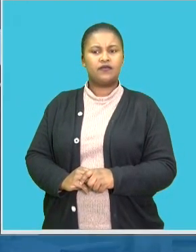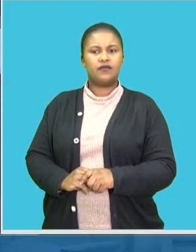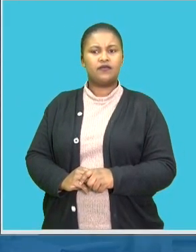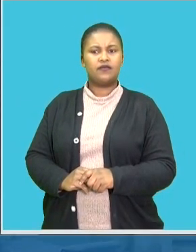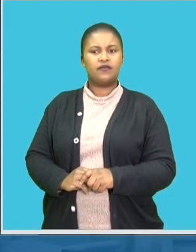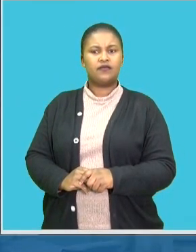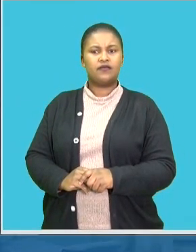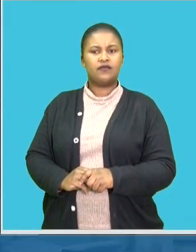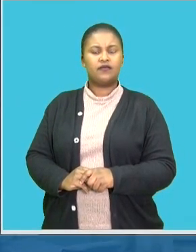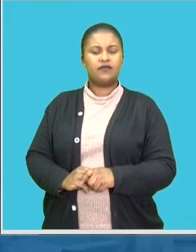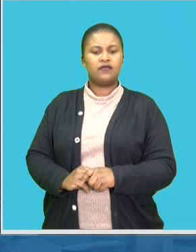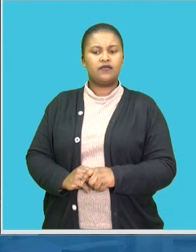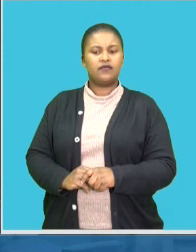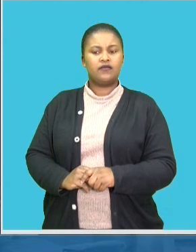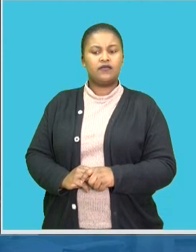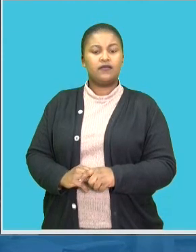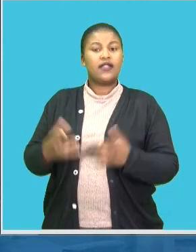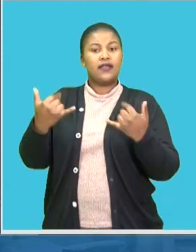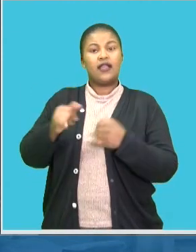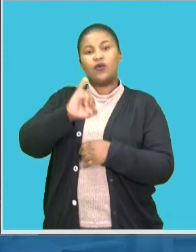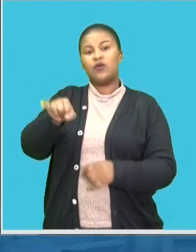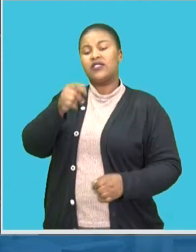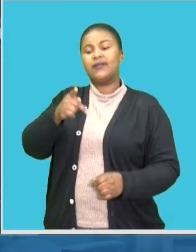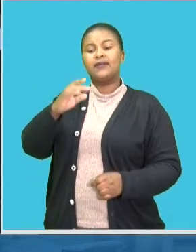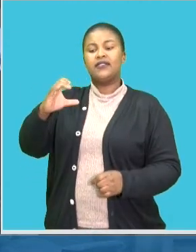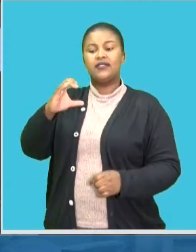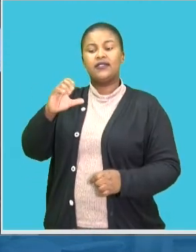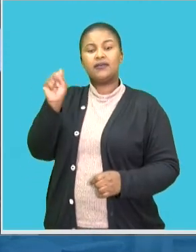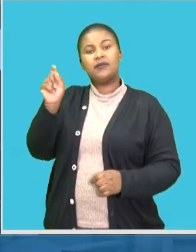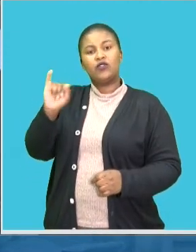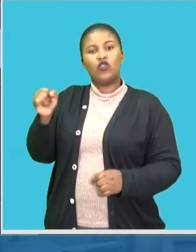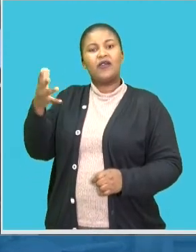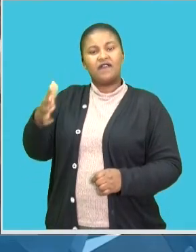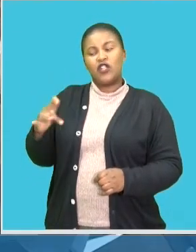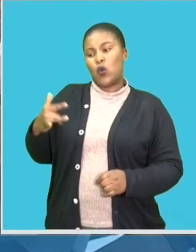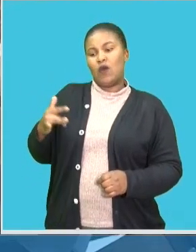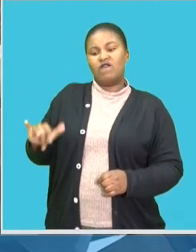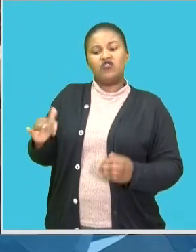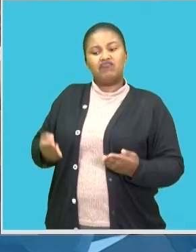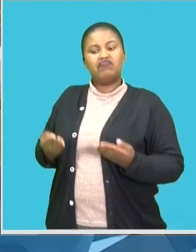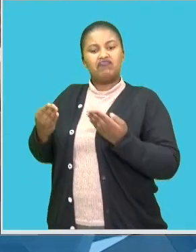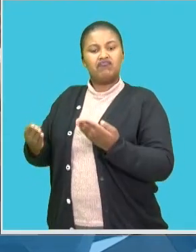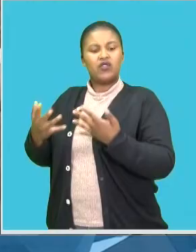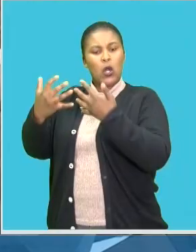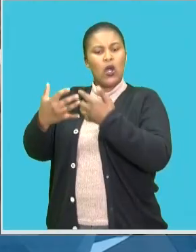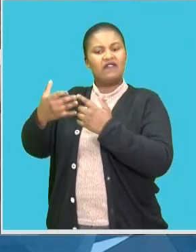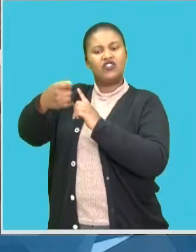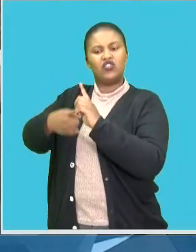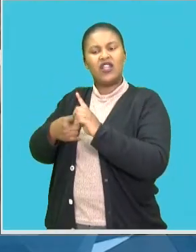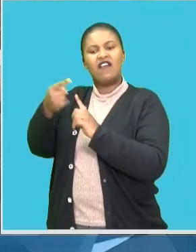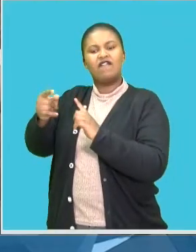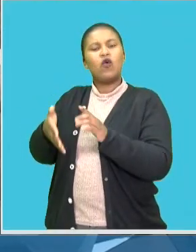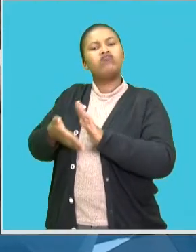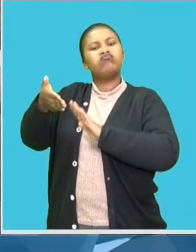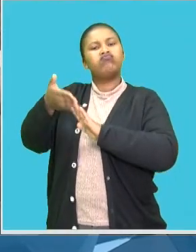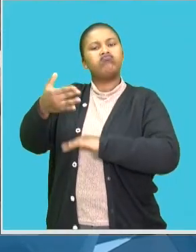Inkampani eliqumrhu likamasipala wesixeko saseGoli iJPC inikezele ngokusesikweni kwinjineli iphulo eliyinxalenye